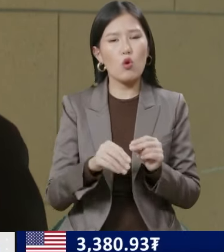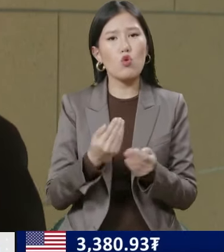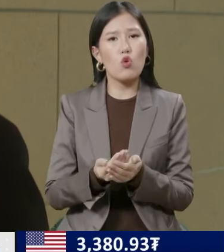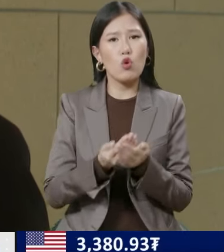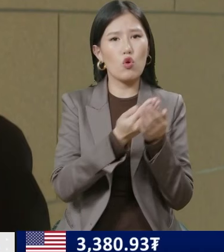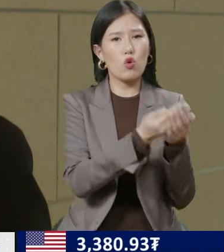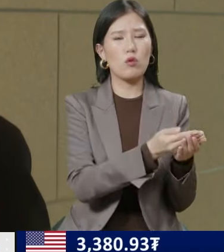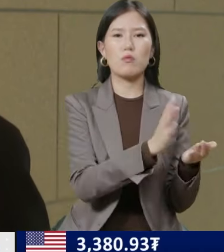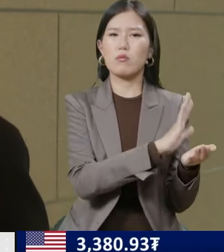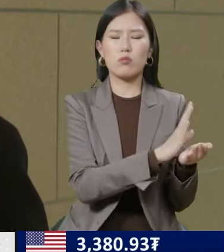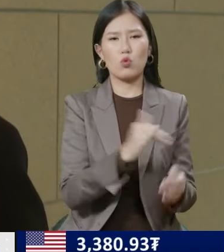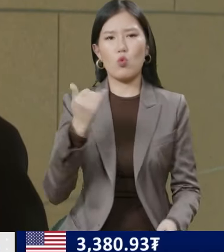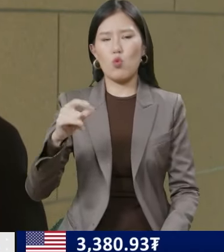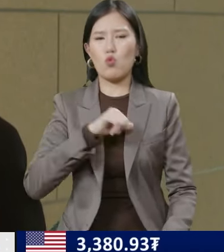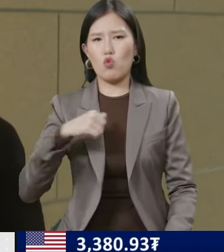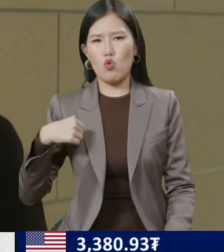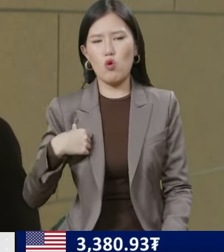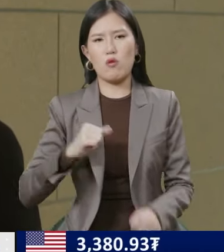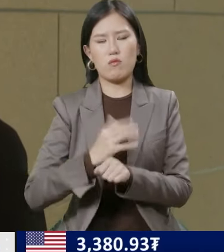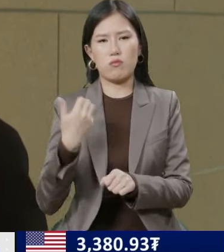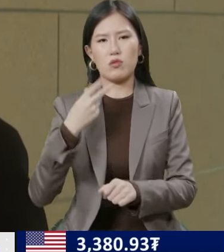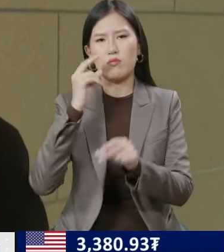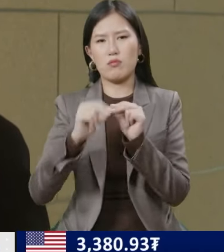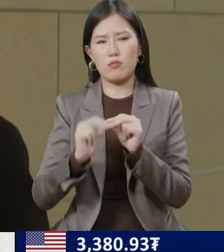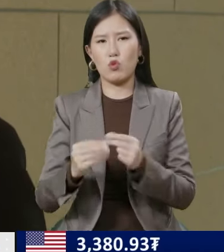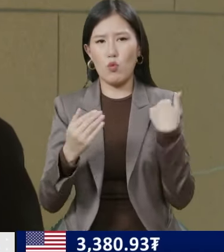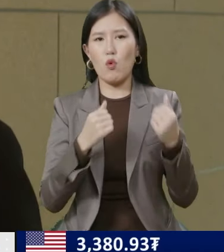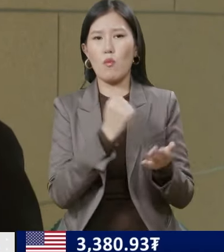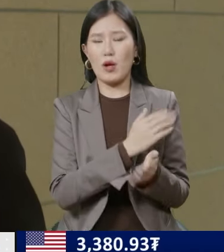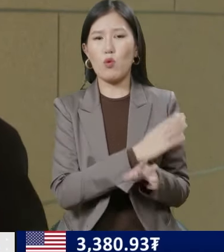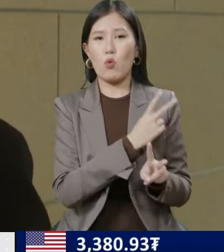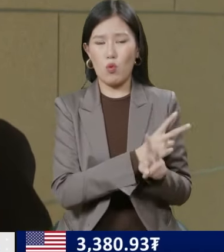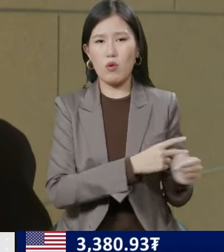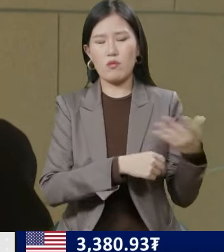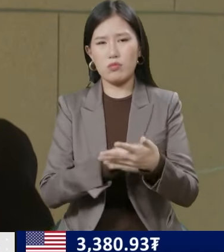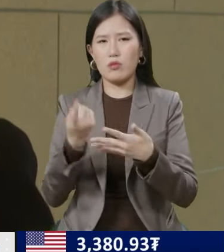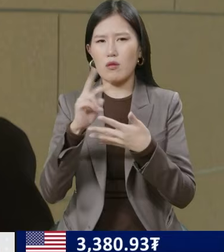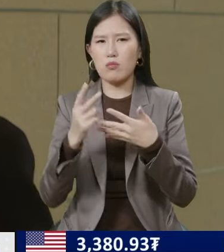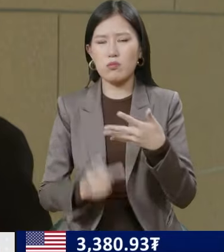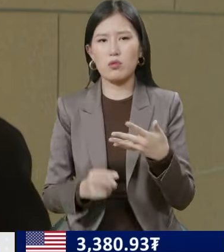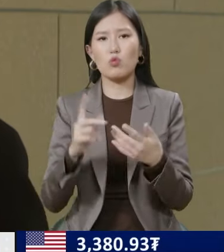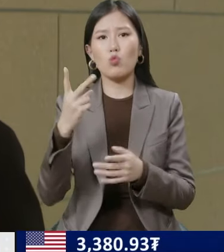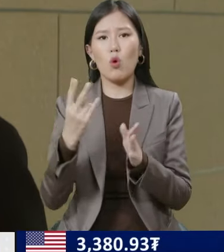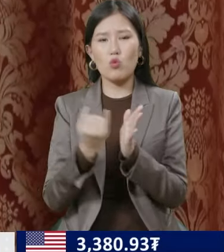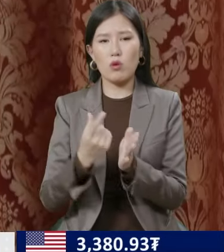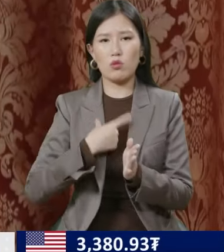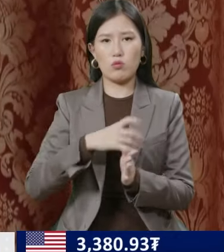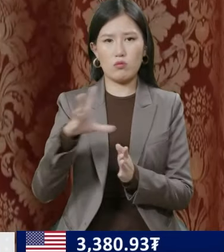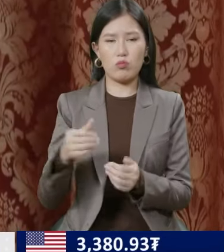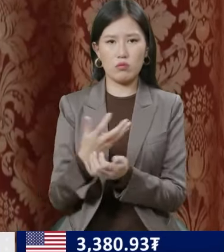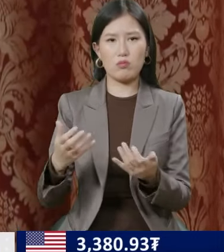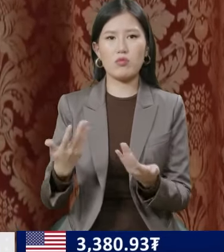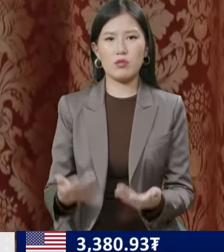Их хурл өөрөө бүгдийг татж аваад үзье. Дахиад нэг шүүж харья. Юун төлөө бид нар бас 126 олсон билээ, тийм ээ. Нэгэнт